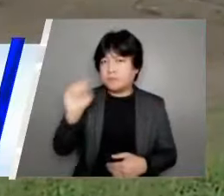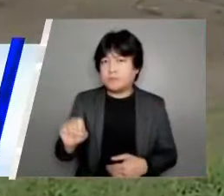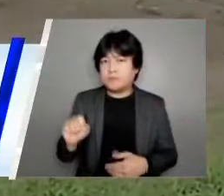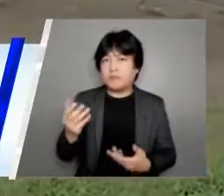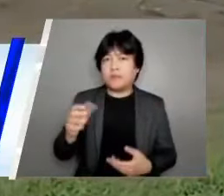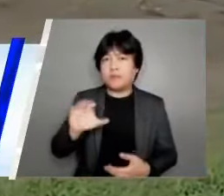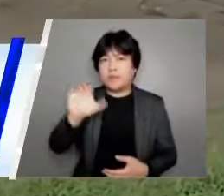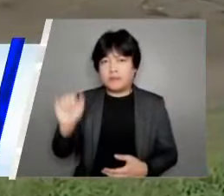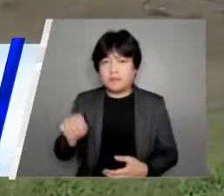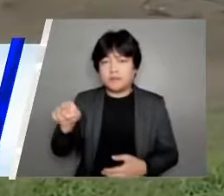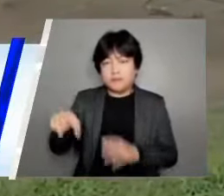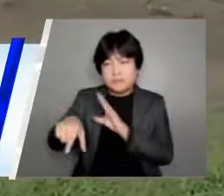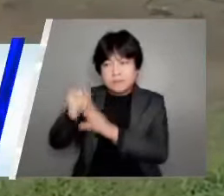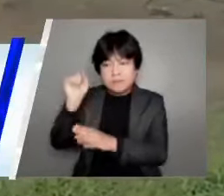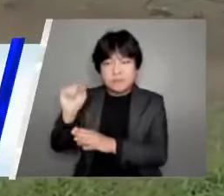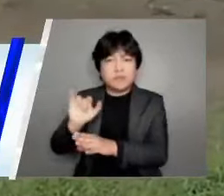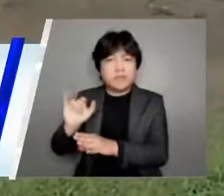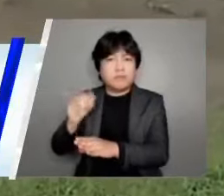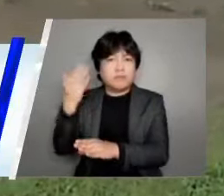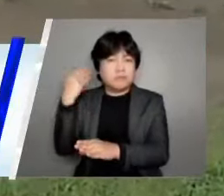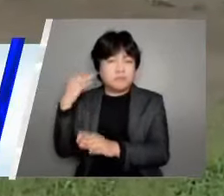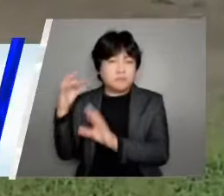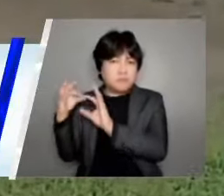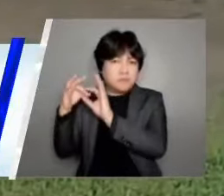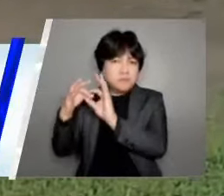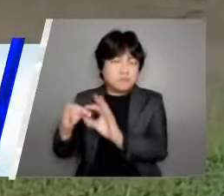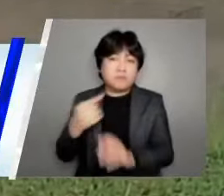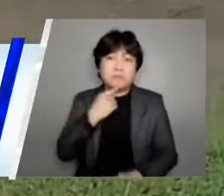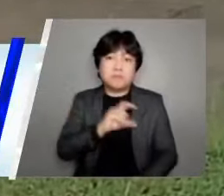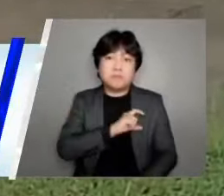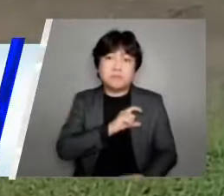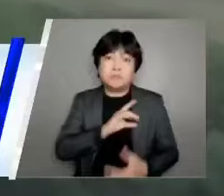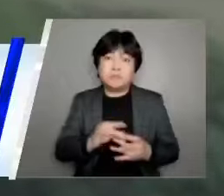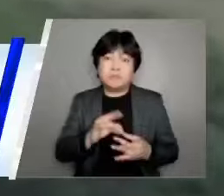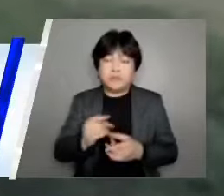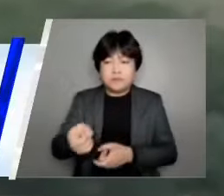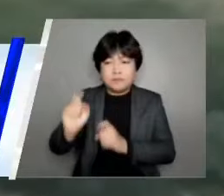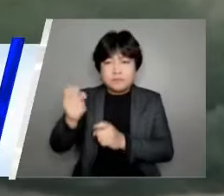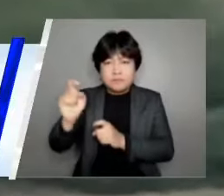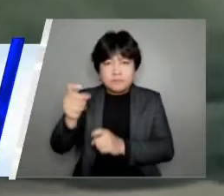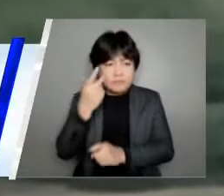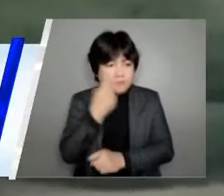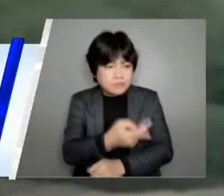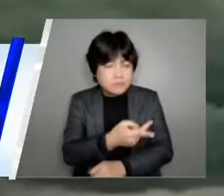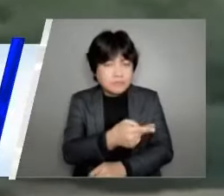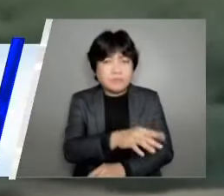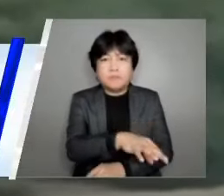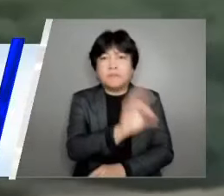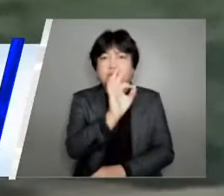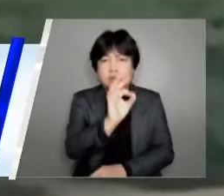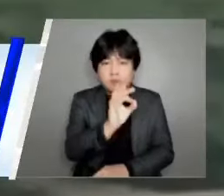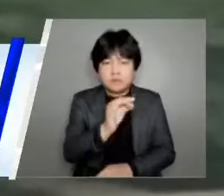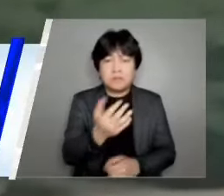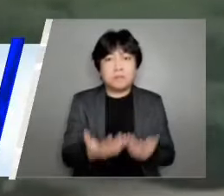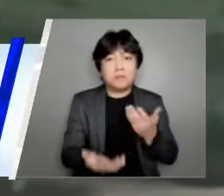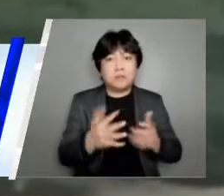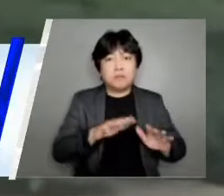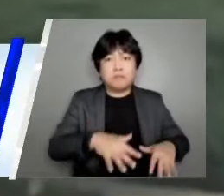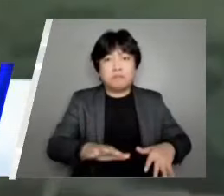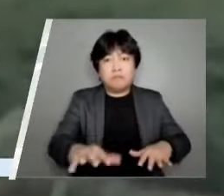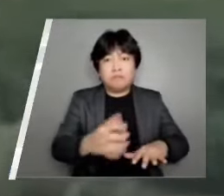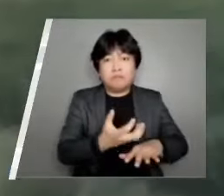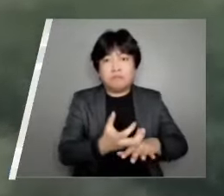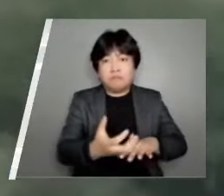sa pulisya, isang bang isda ang nakakita habang namumulot ng kahoy sa gilid ng dagat. Posible umanong naanod ang kontrabando dahil sa sama